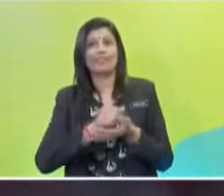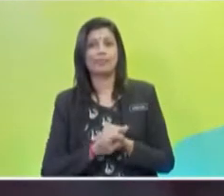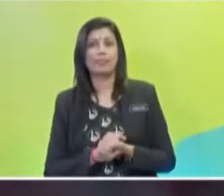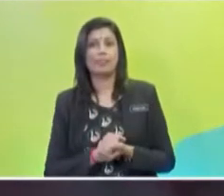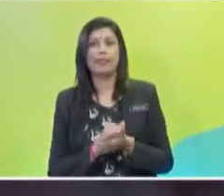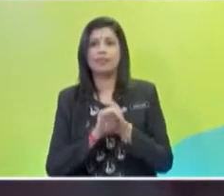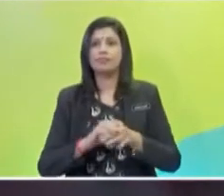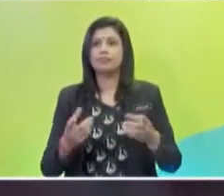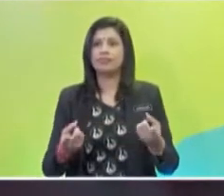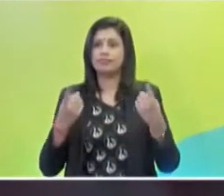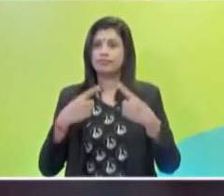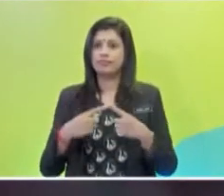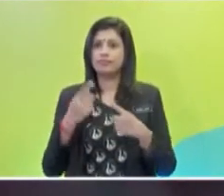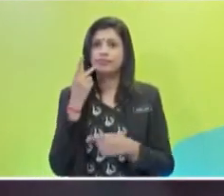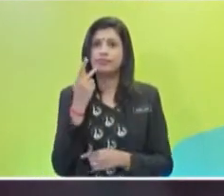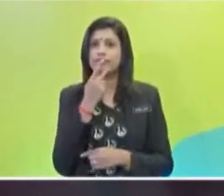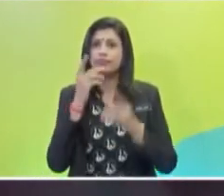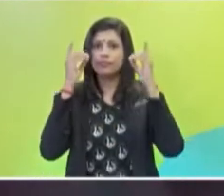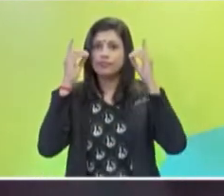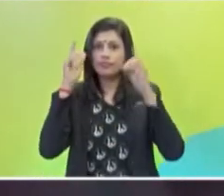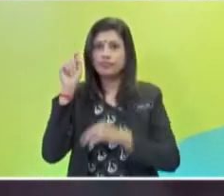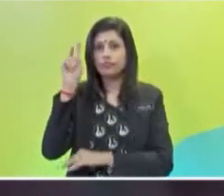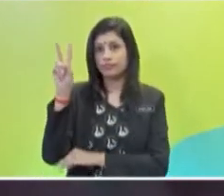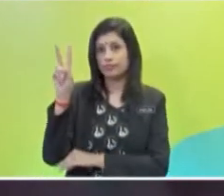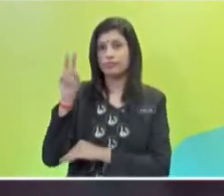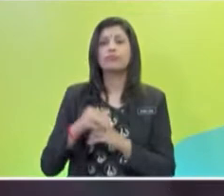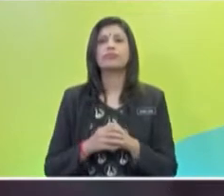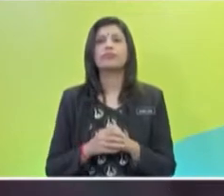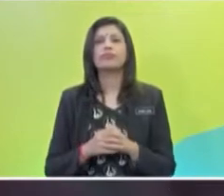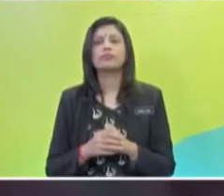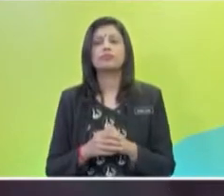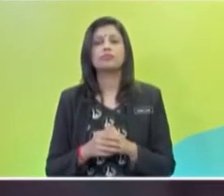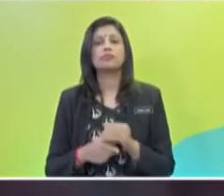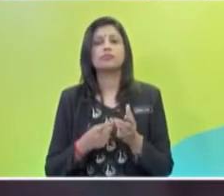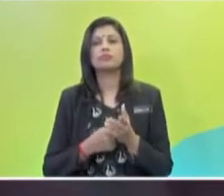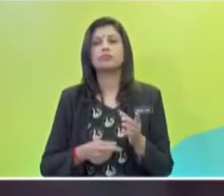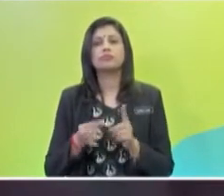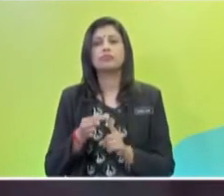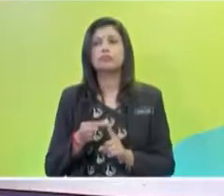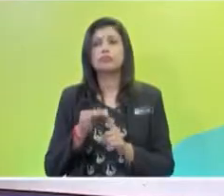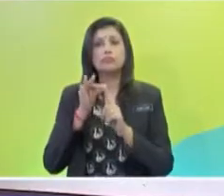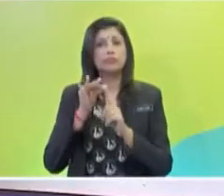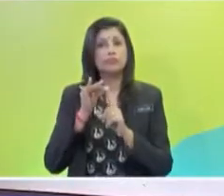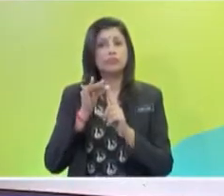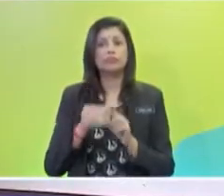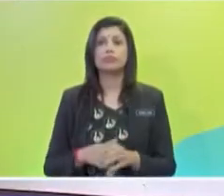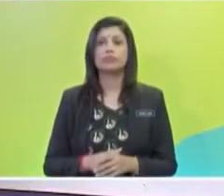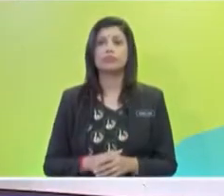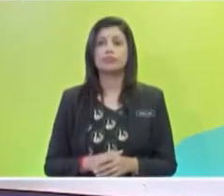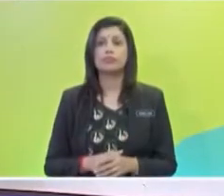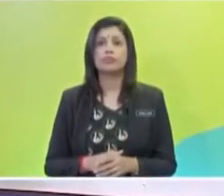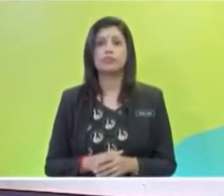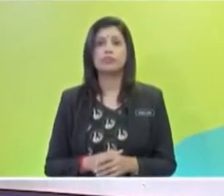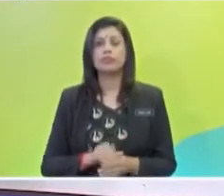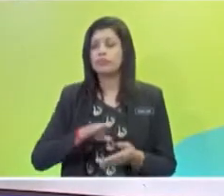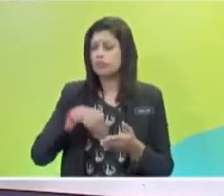Selamat datang ke Cafe Didik. Terima kasih. Okay, boleh saya ambil pesanan? Apa yang istimewa kat sini? Oh, kalau tanya apa yang istimewa, dekat